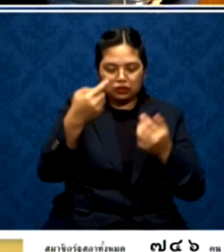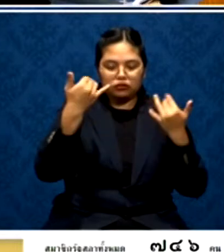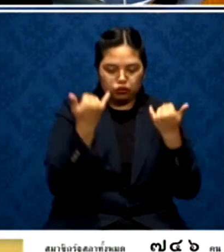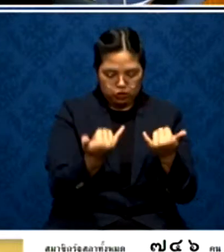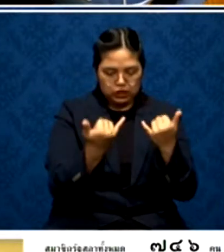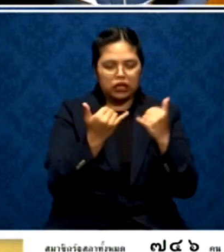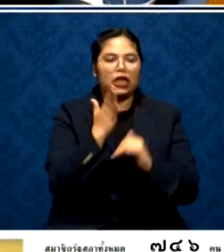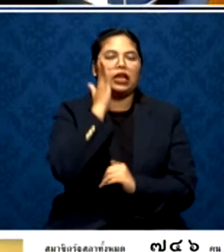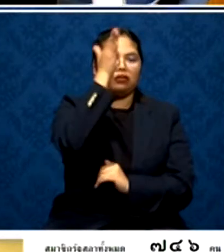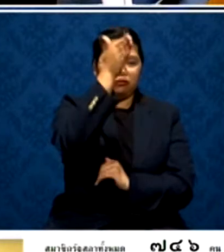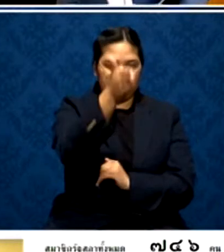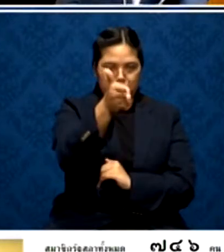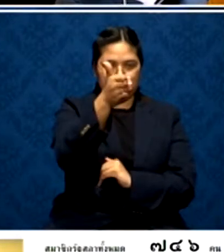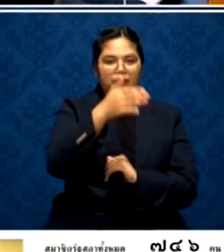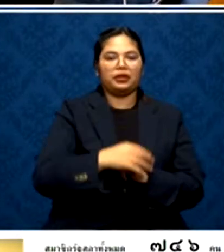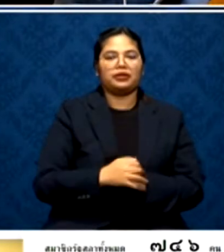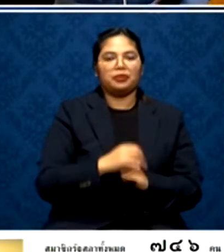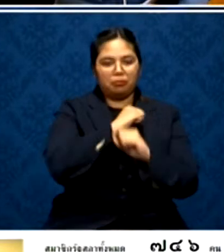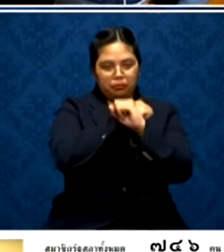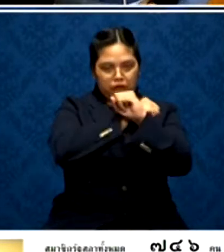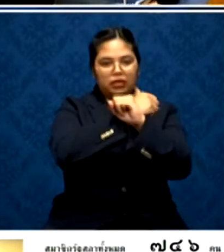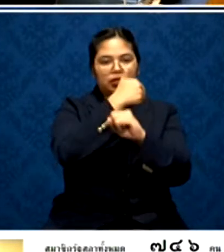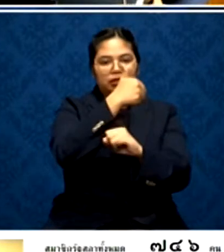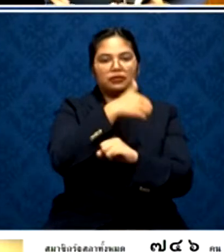อนาคต